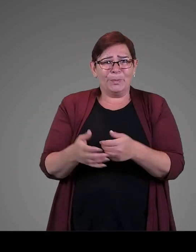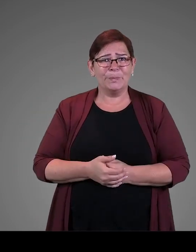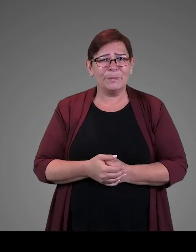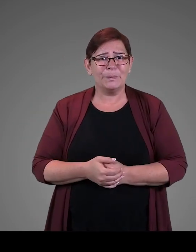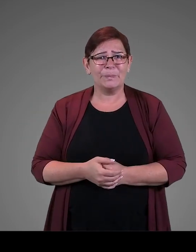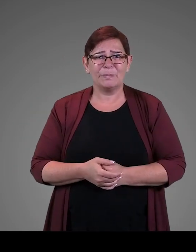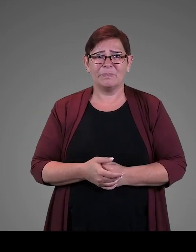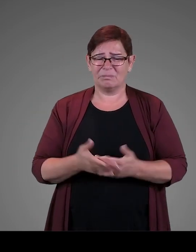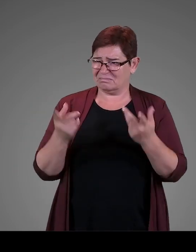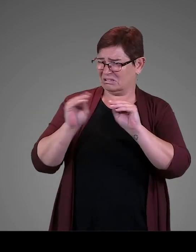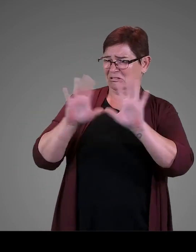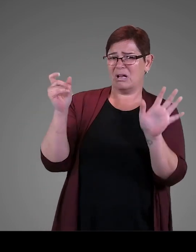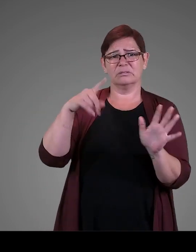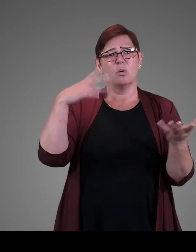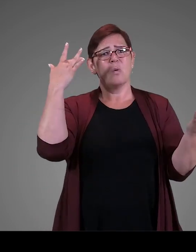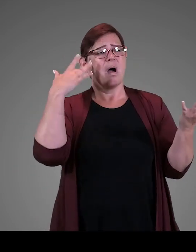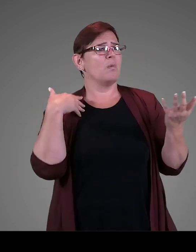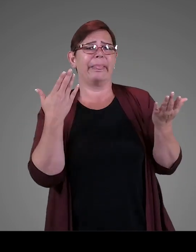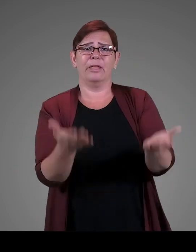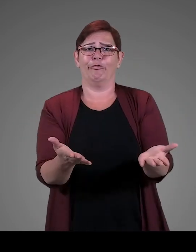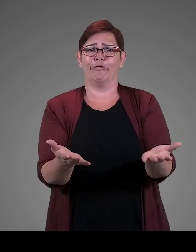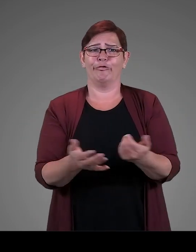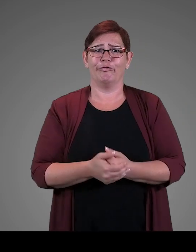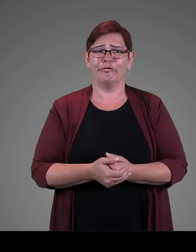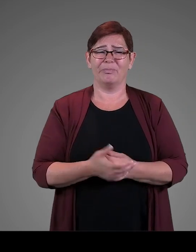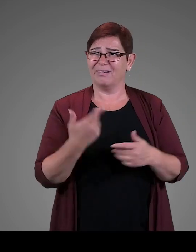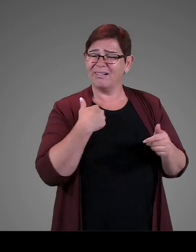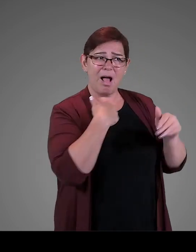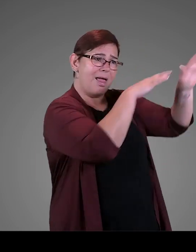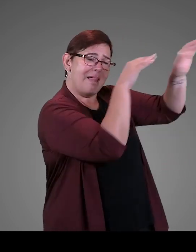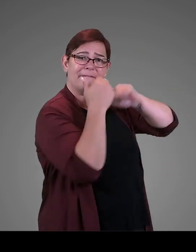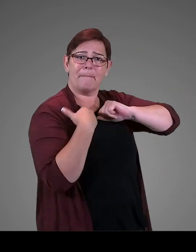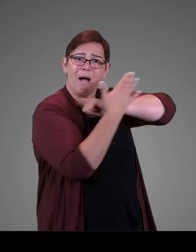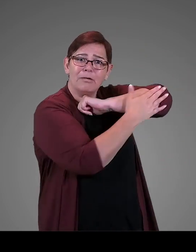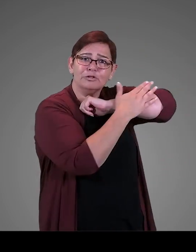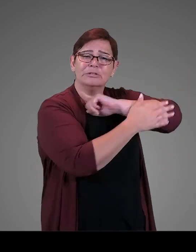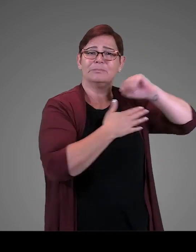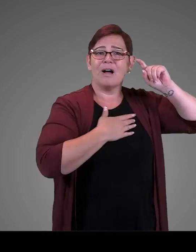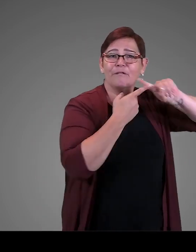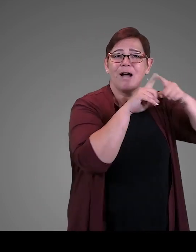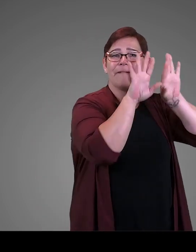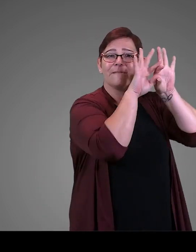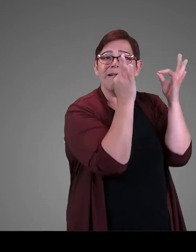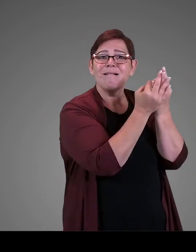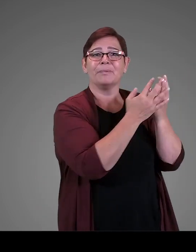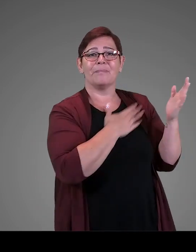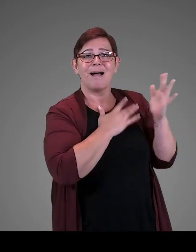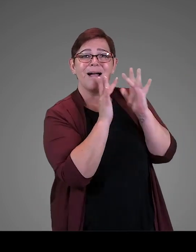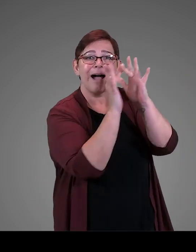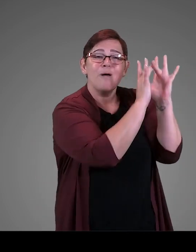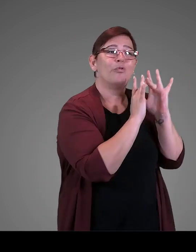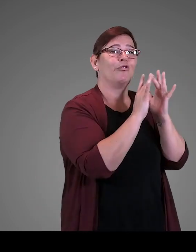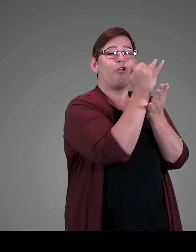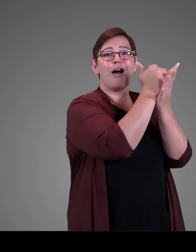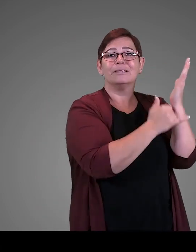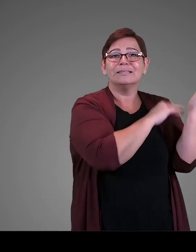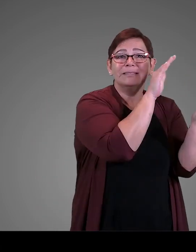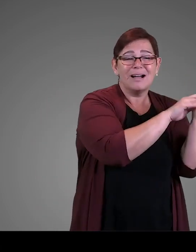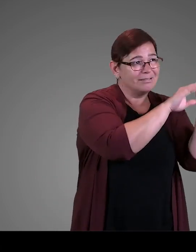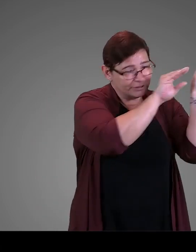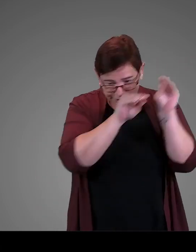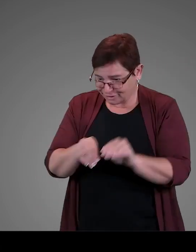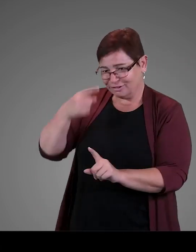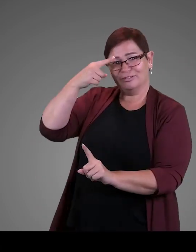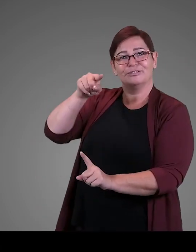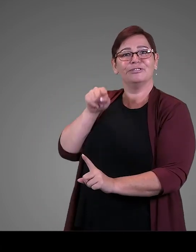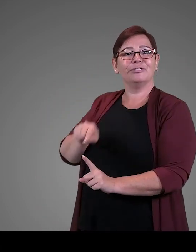question de savoir pourquoi on était là. Moi, j'ai carrément quitté mon pays, amis, famille, réseau, pour le centre d'artistes. Et là, ça fait 7 ans que je suis là. Puis finalement, je ne suis